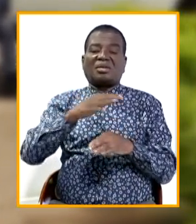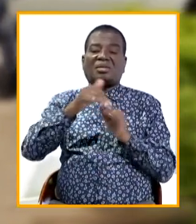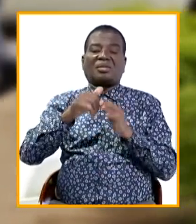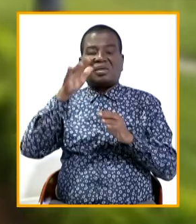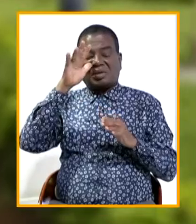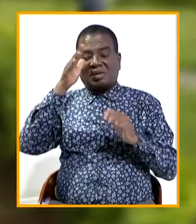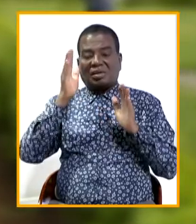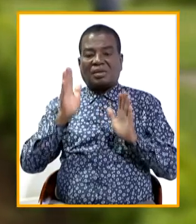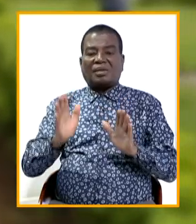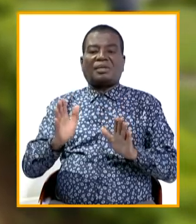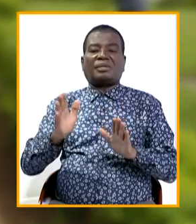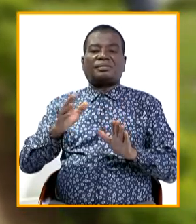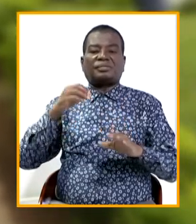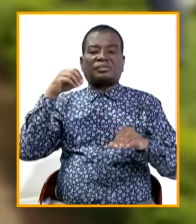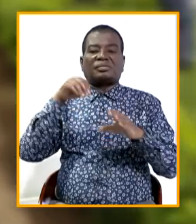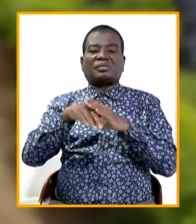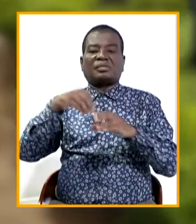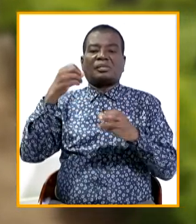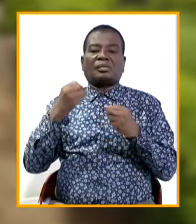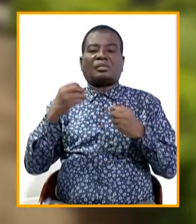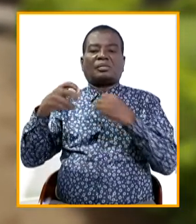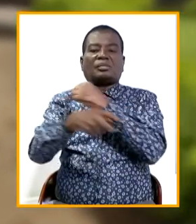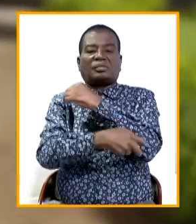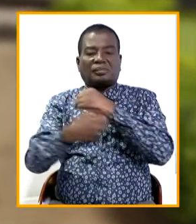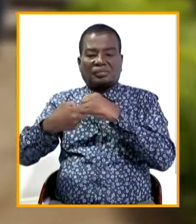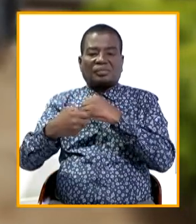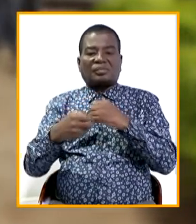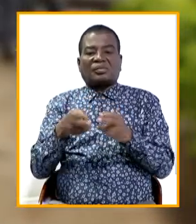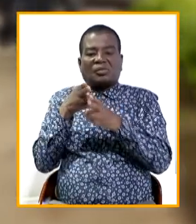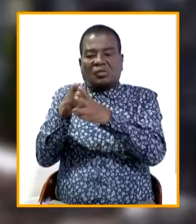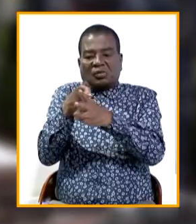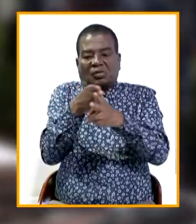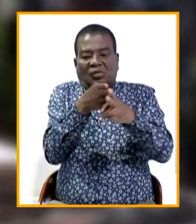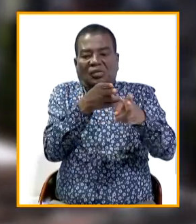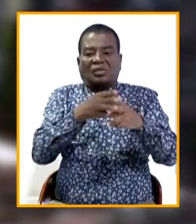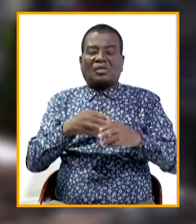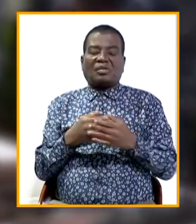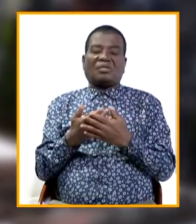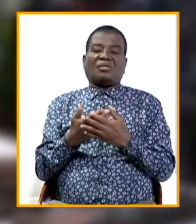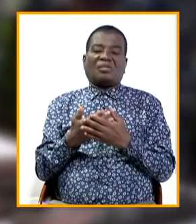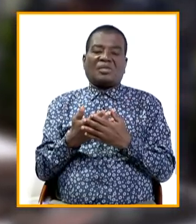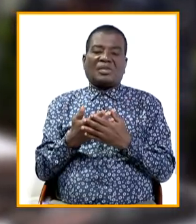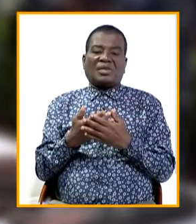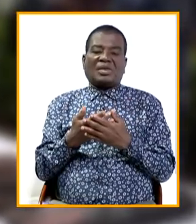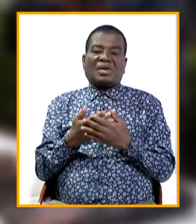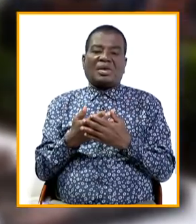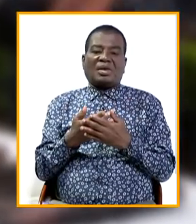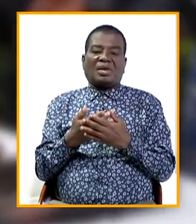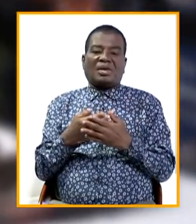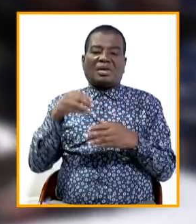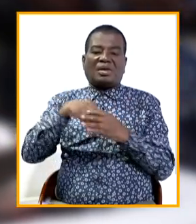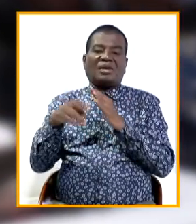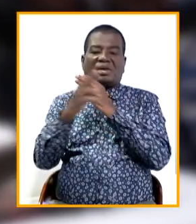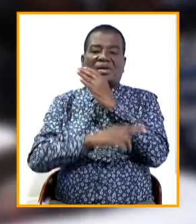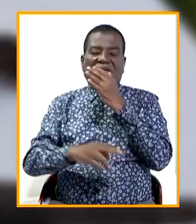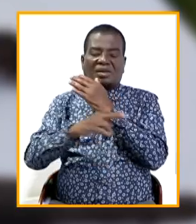braqueurs sont impliqués dans plusieurs vols à main de Kalachnikov et de pistolets automatiques dans les